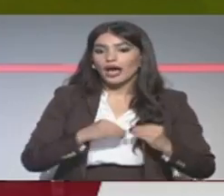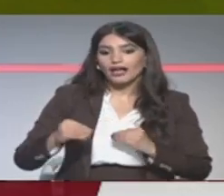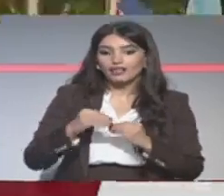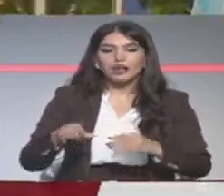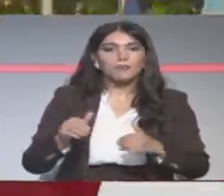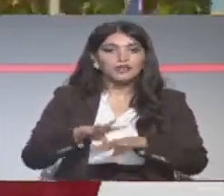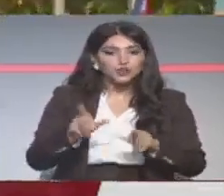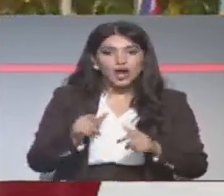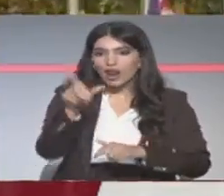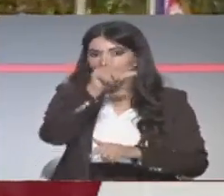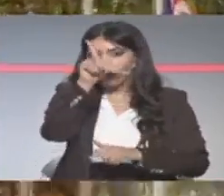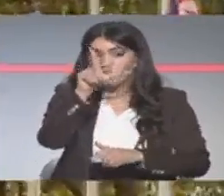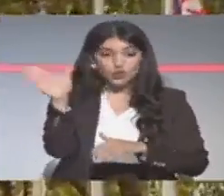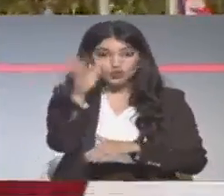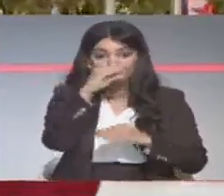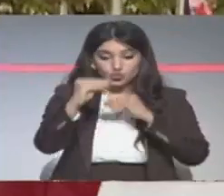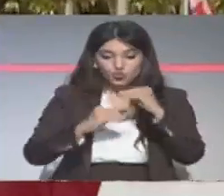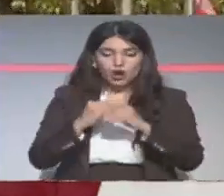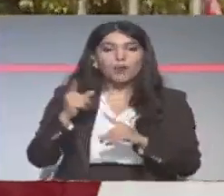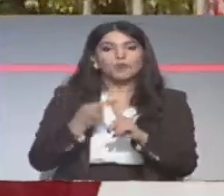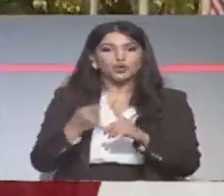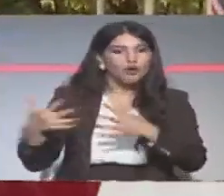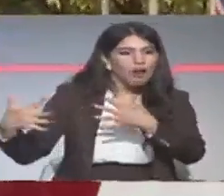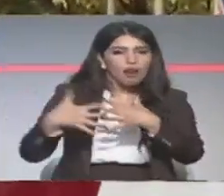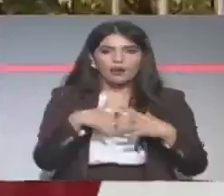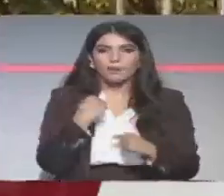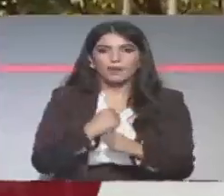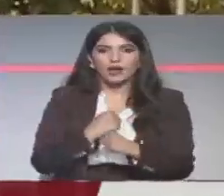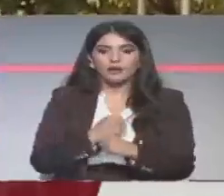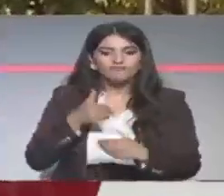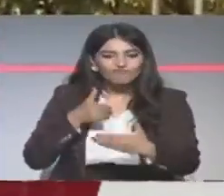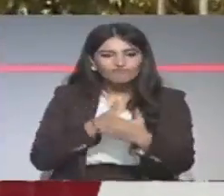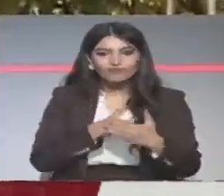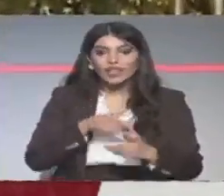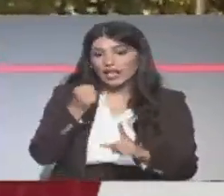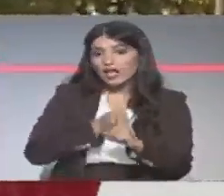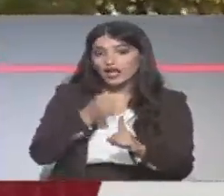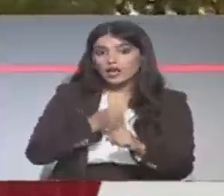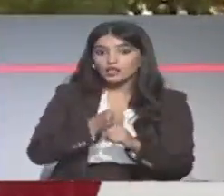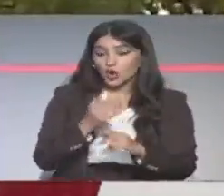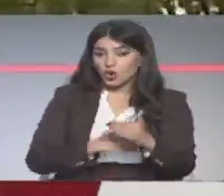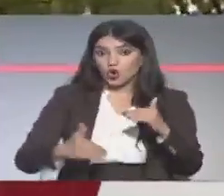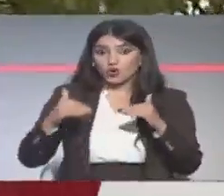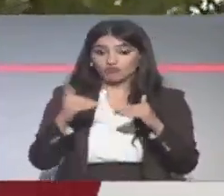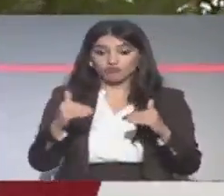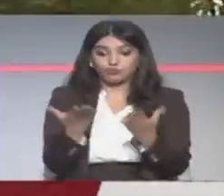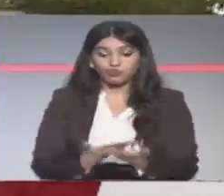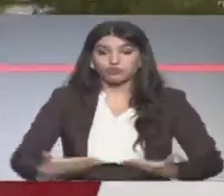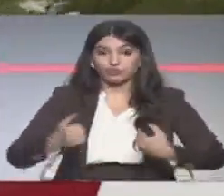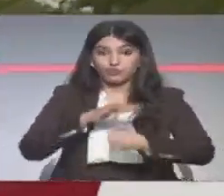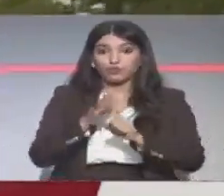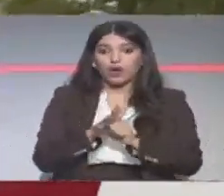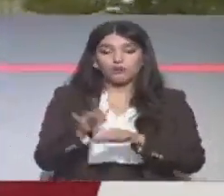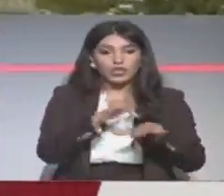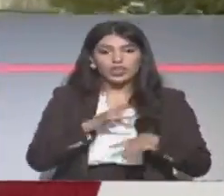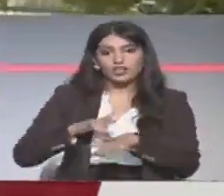الأسرة الدولية وتتطلب تضافر الجهود لمواجهتها. وفي مقدمتها هذه السنة جائحة كورونا